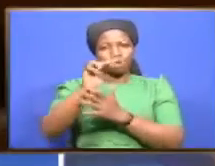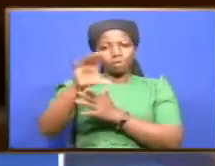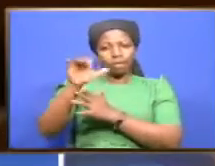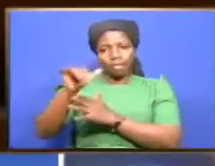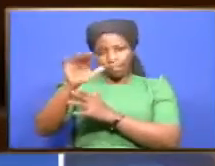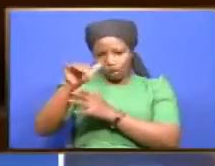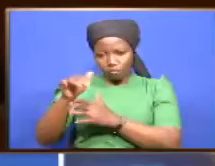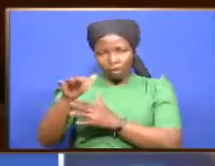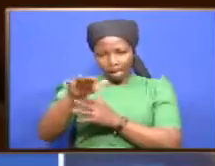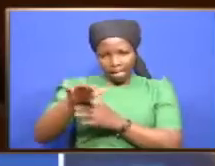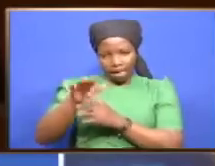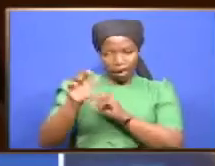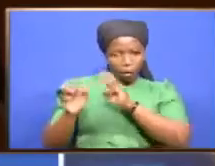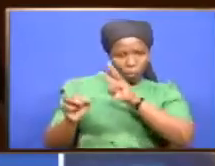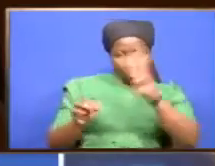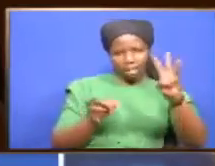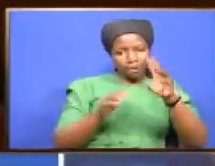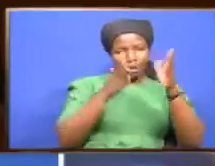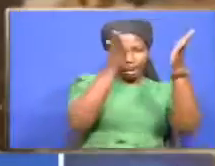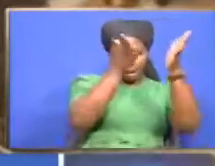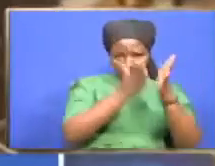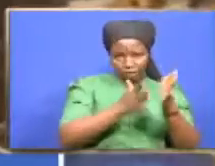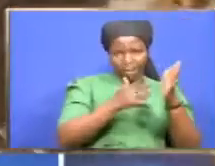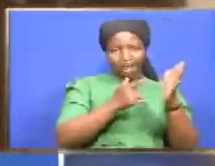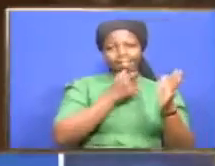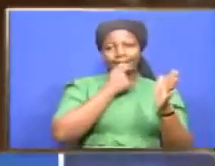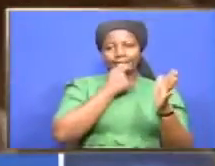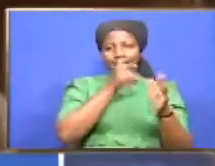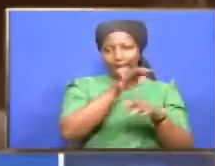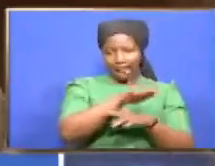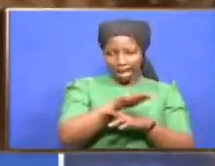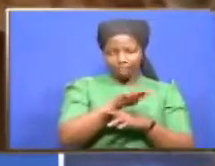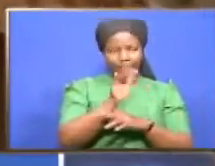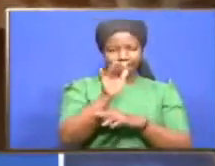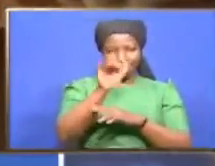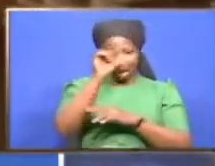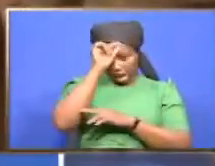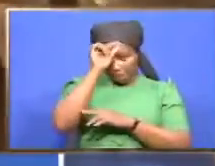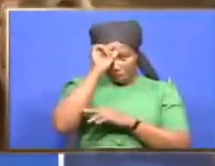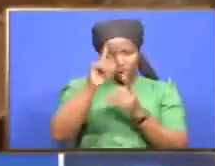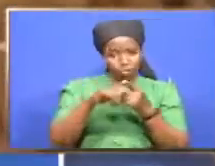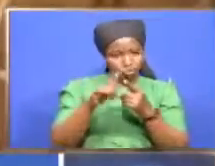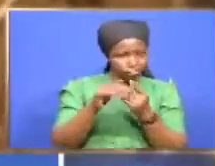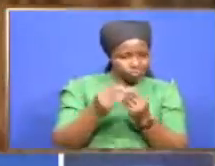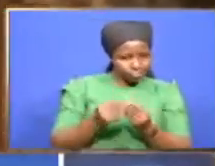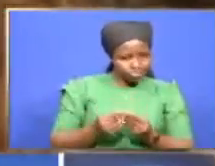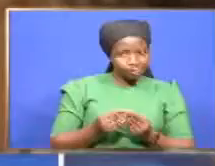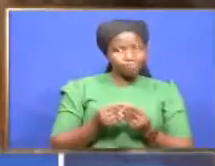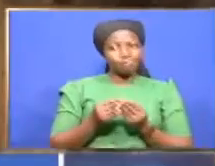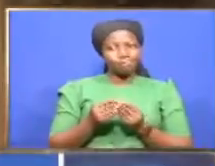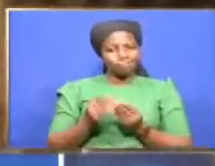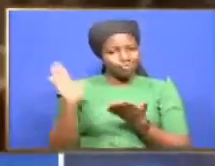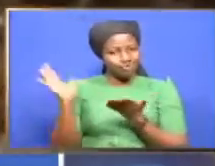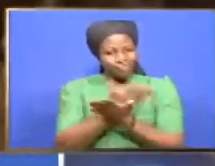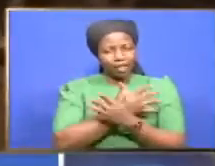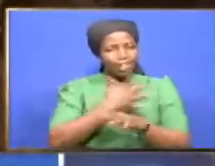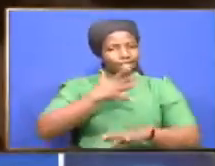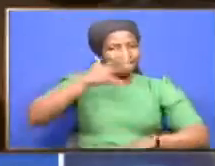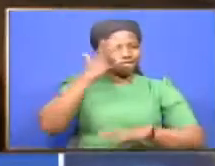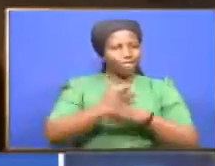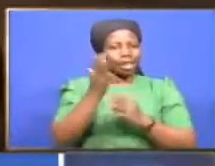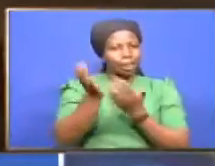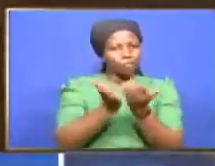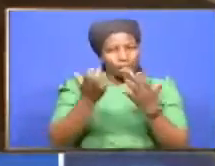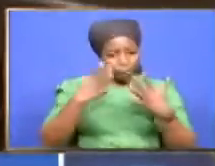kutoka maeneo ya magharibi, Rift Valley pamoja na Nyanza wametoa wito kwa serikali kukabiliana na wafanyabiashara walaghai katika sekta ya